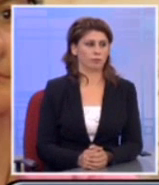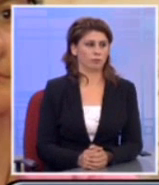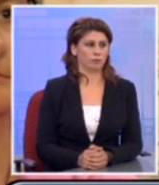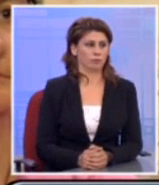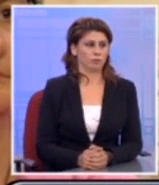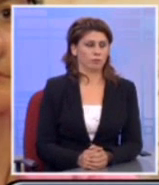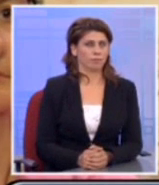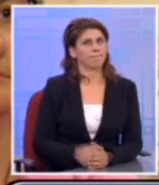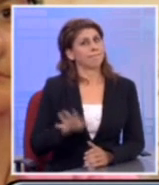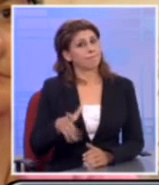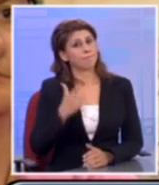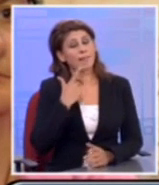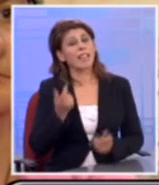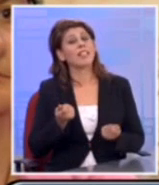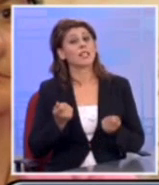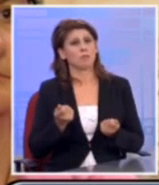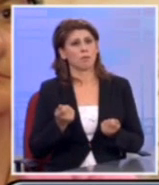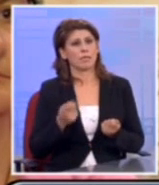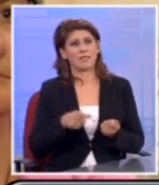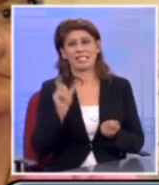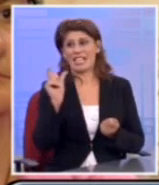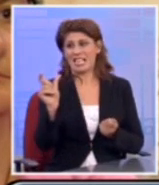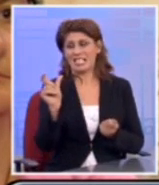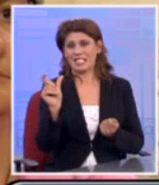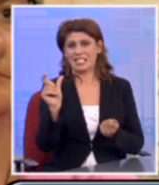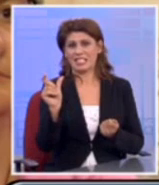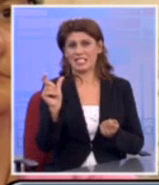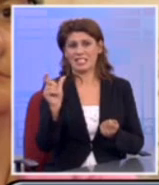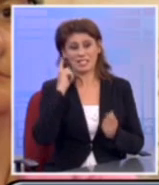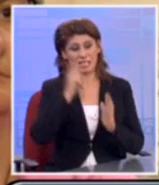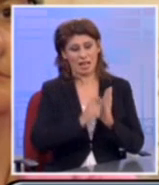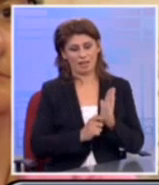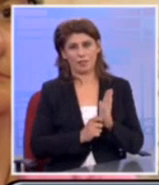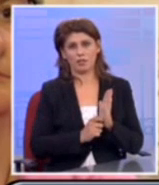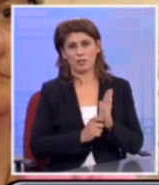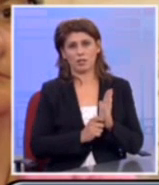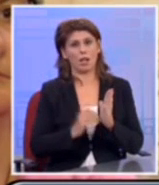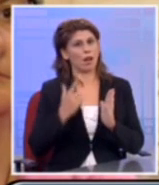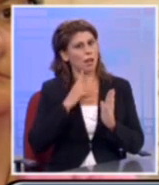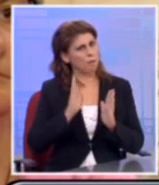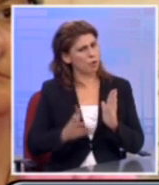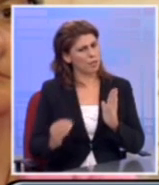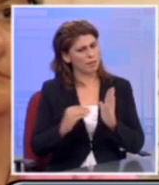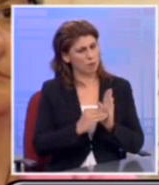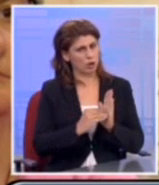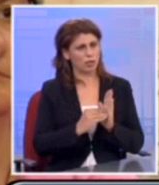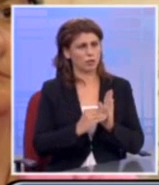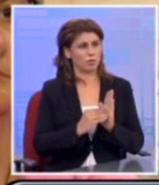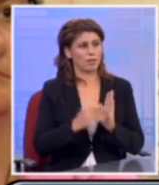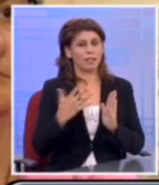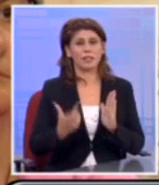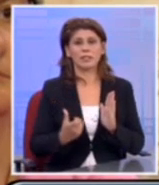ή μάλλον δεν χρησιμοποιούμε αυτή τη λέξη στην έκθεση, αλλά μπορούμε να την προσθέσουμε,